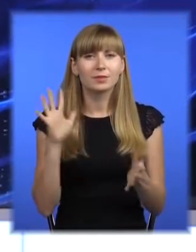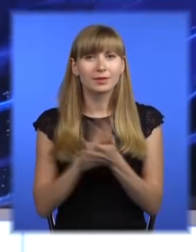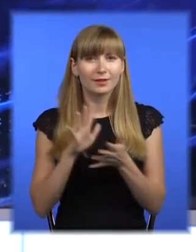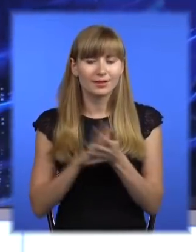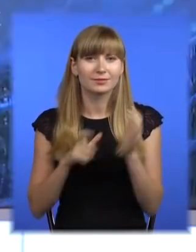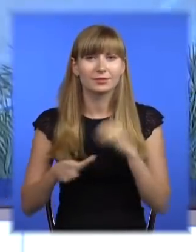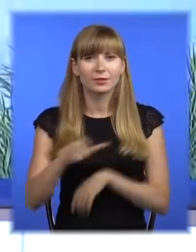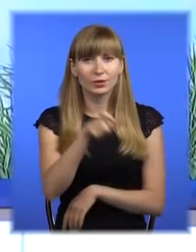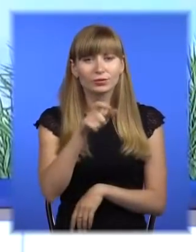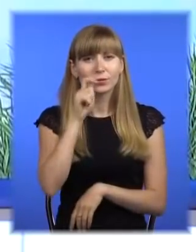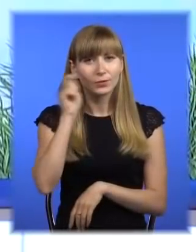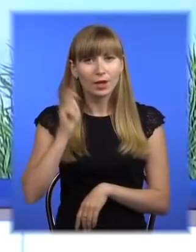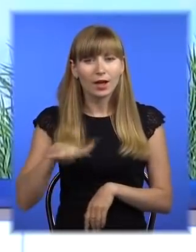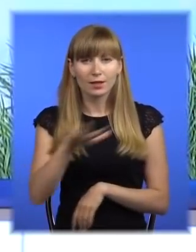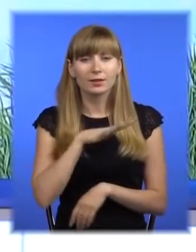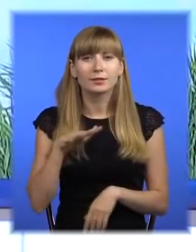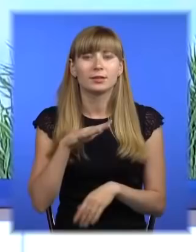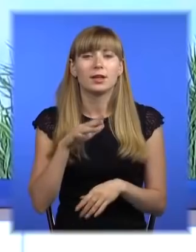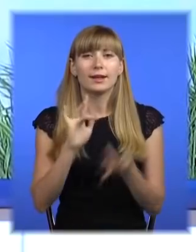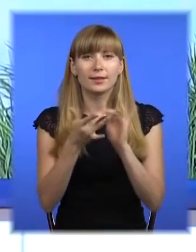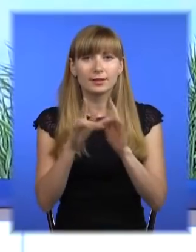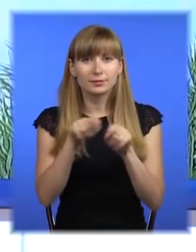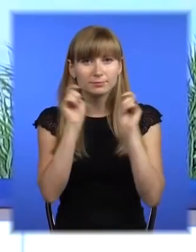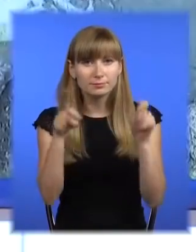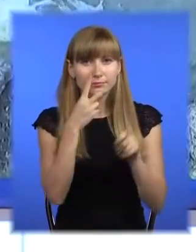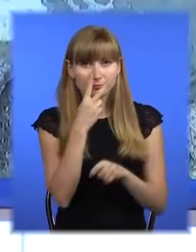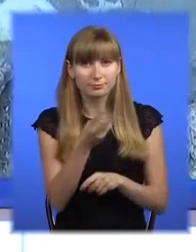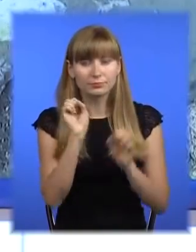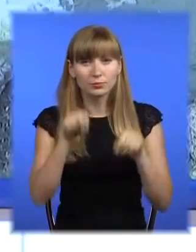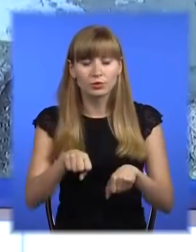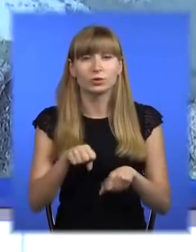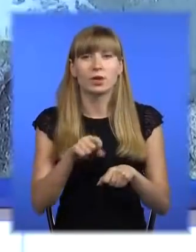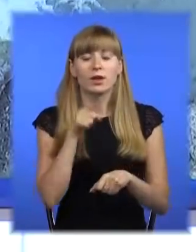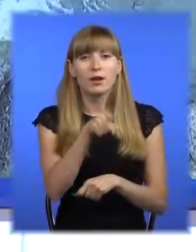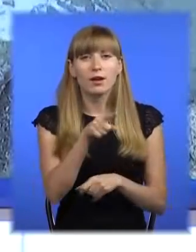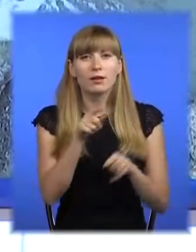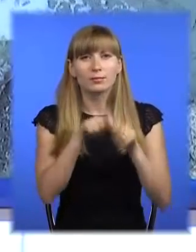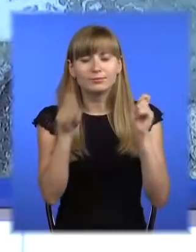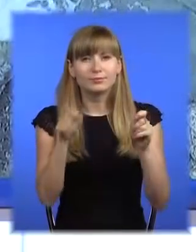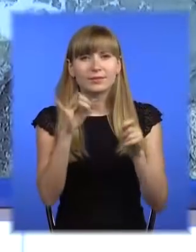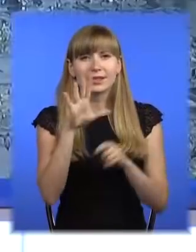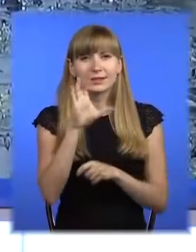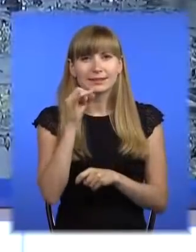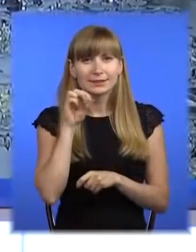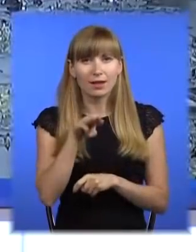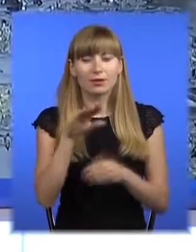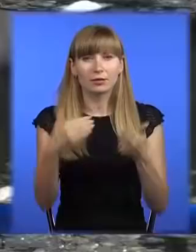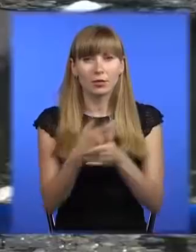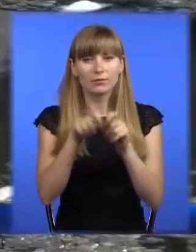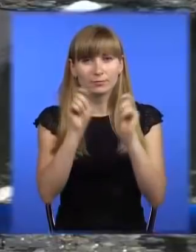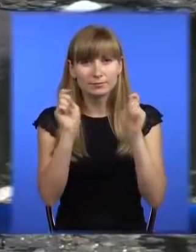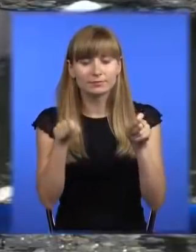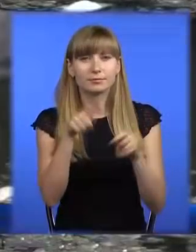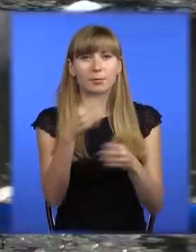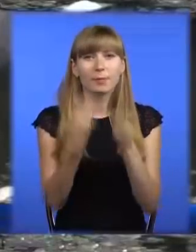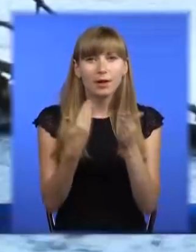Найбрудніші річки країни – онлайн. Відтепер містяни можуть дізнатися, хто і як забруднює Саксагань та Інгулець. На основі відкритих даних